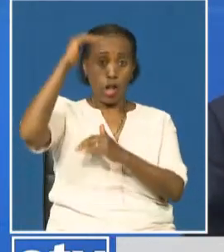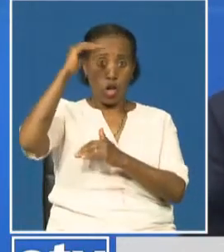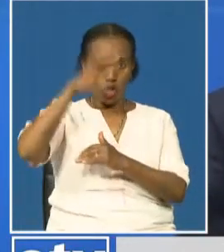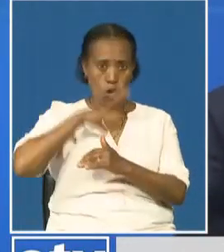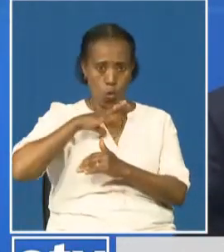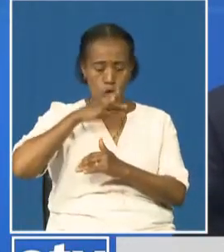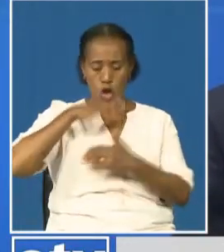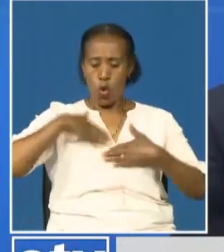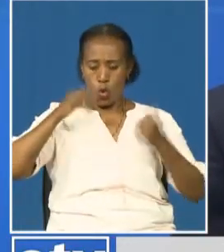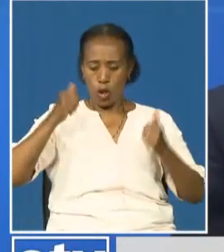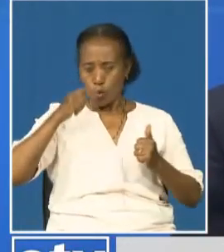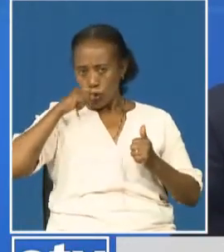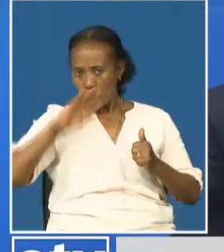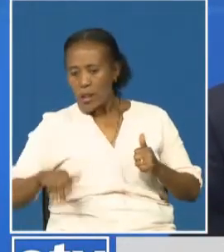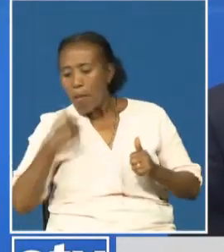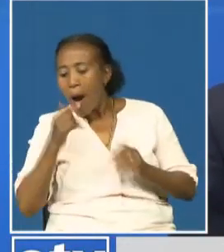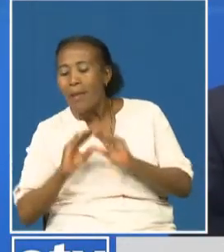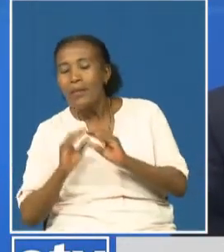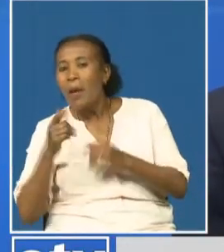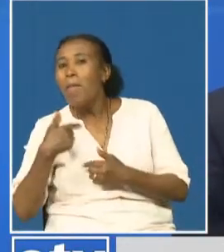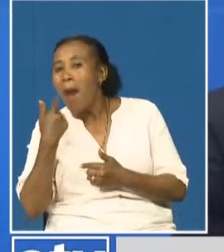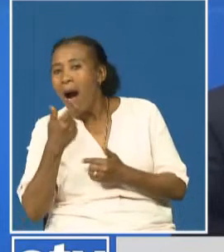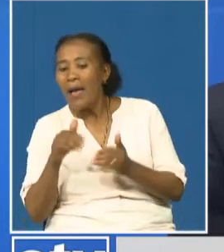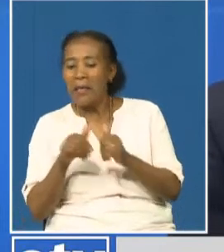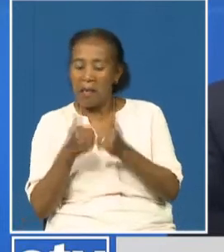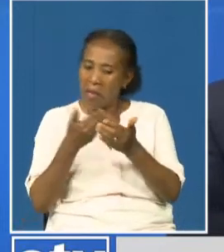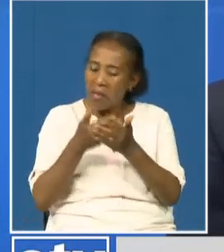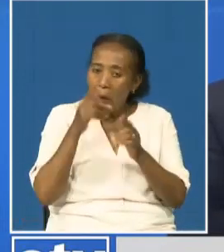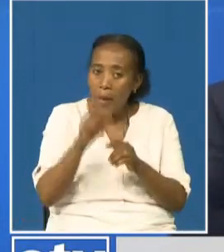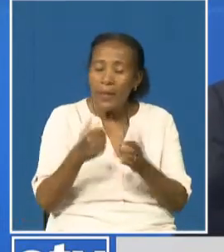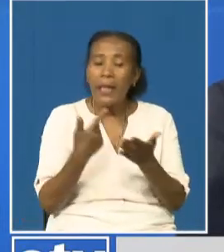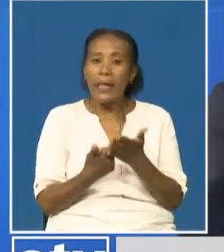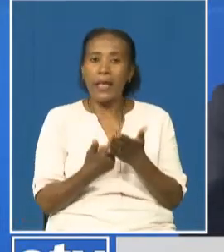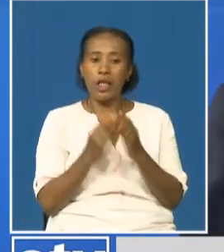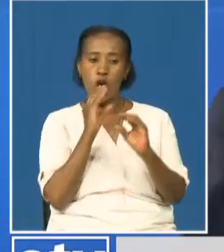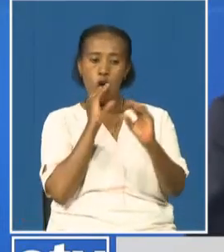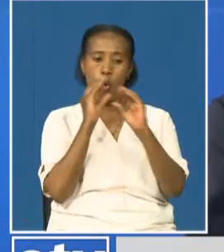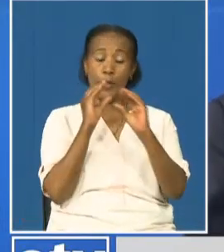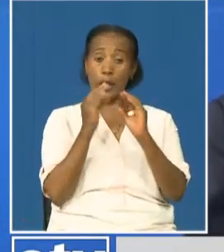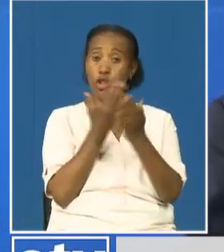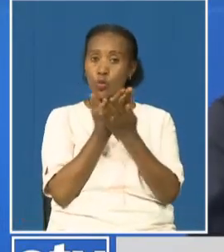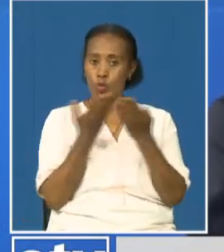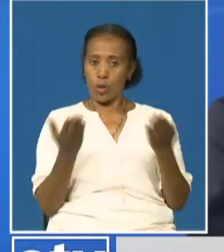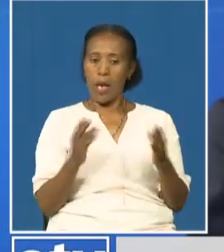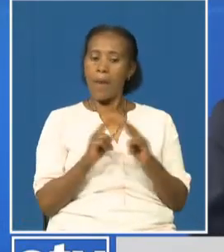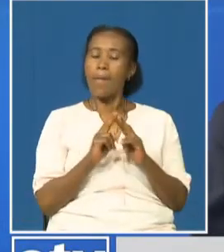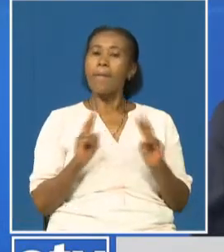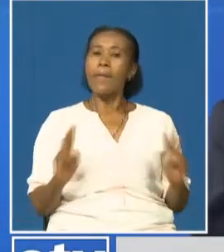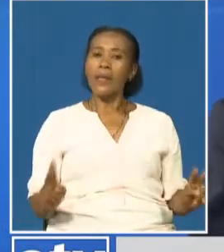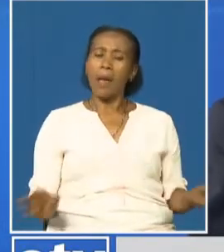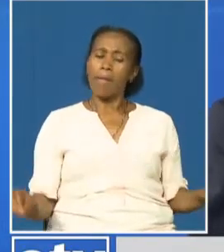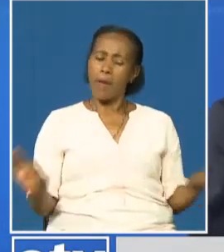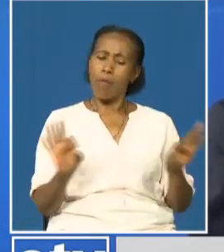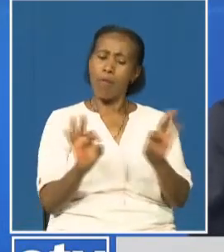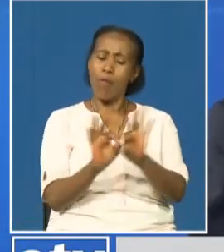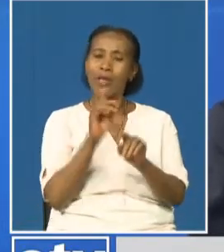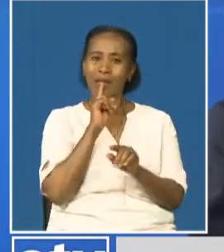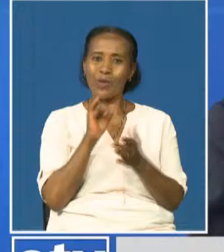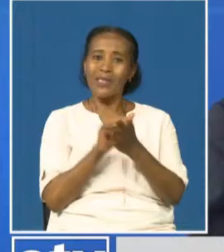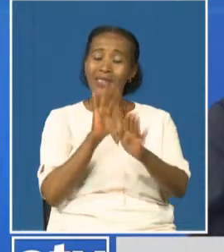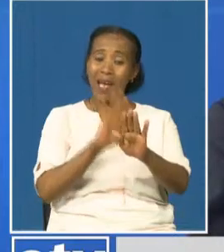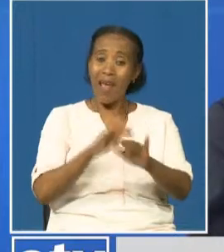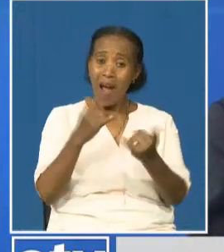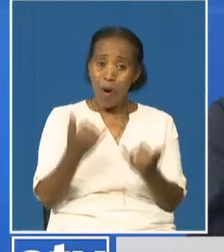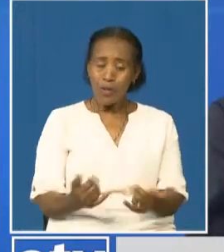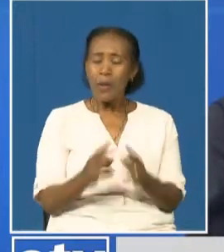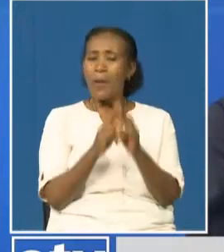ለወጣቶች ለህፃናት ማን ነው ማስተማር ያለበት እንዴት መቅረብ ያለበት እንባለው የሄልዝ ኮሙኒኬሽን ጉዳይ በጣም ኢምፖርታንት ነው እና እዛ ላይ